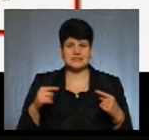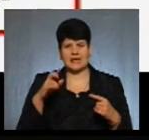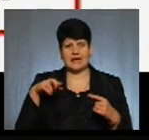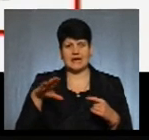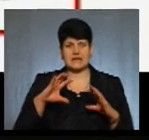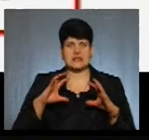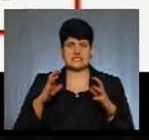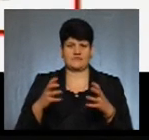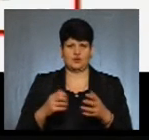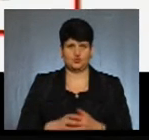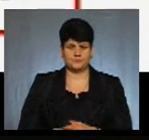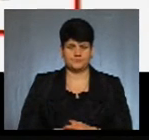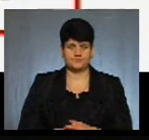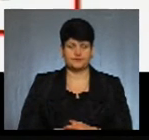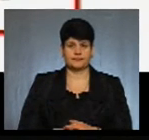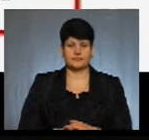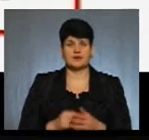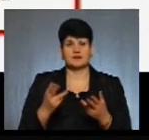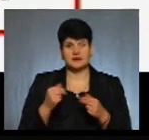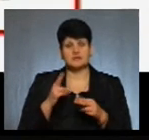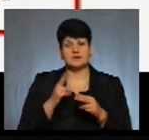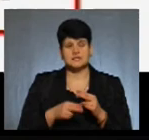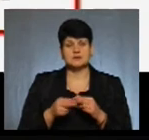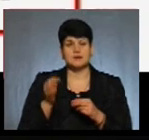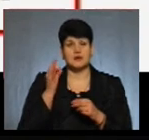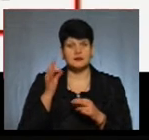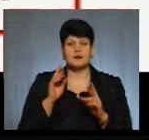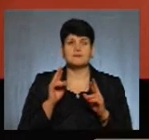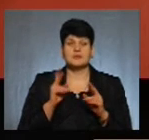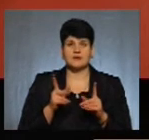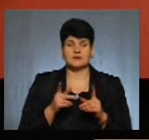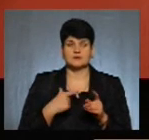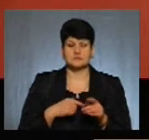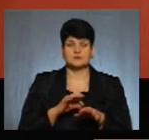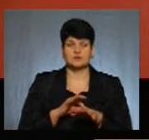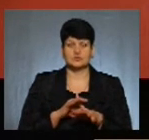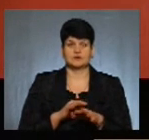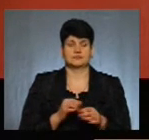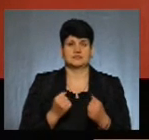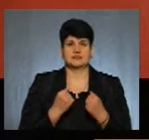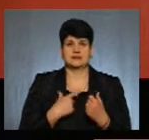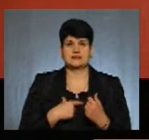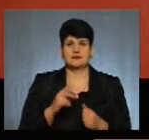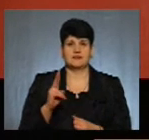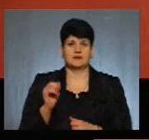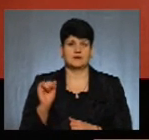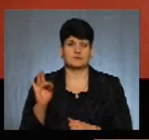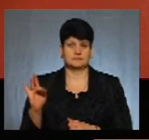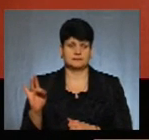світу. Отже, наприкінці давайте пригадаємо тернополянам, як діяти, щоб вберегтися все ж таки від